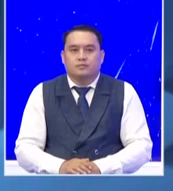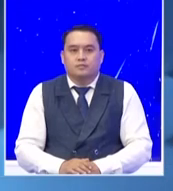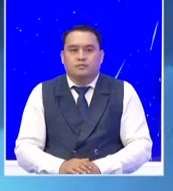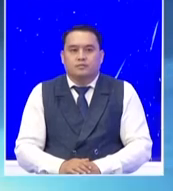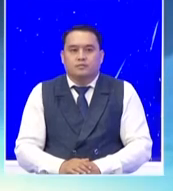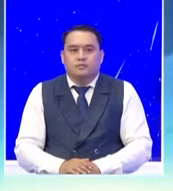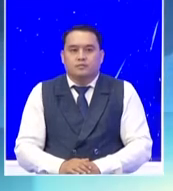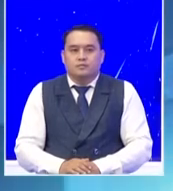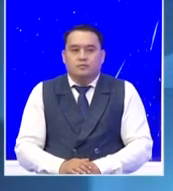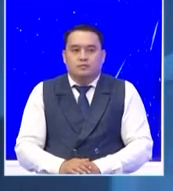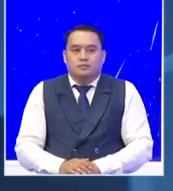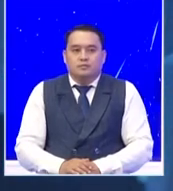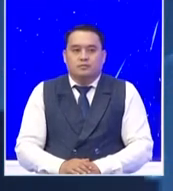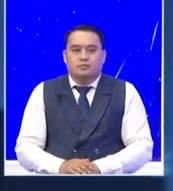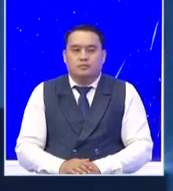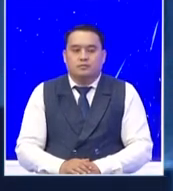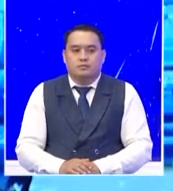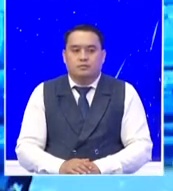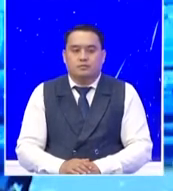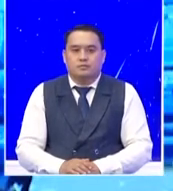Шымкенже, Жетісу телеарнасы.